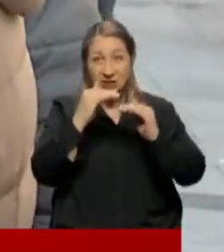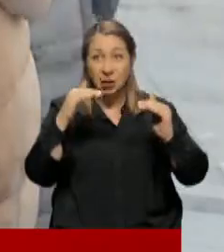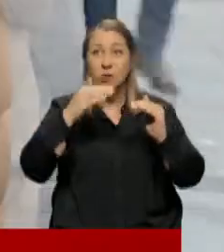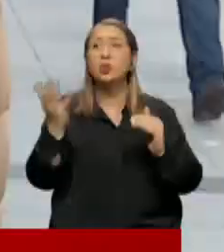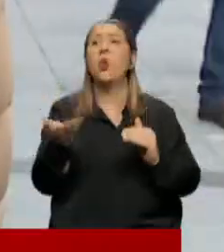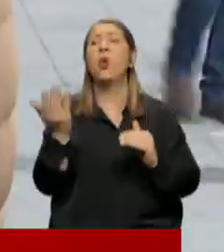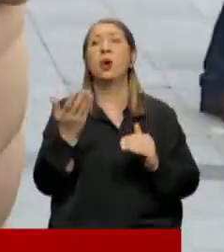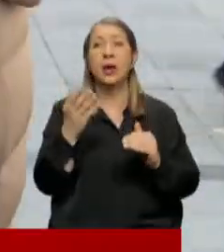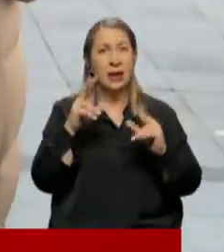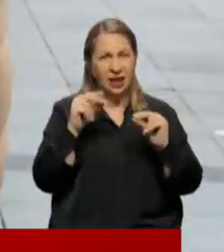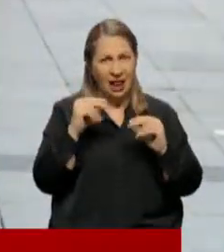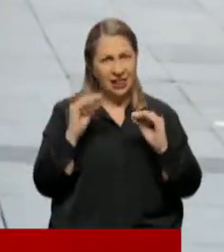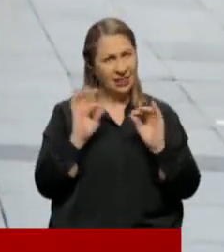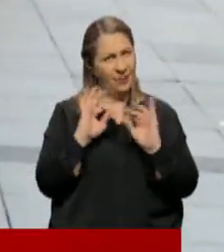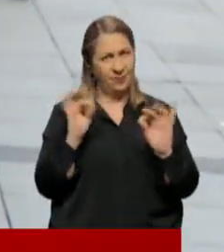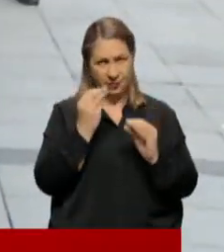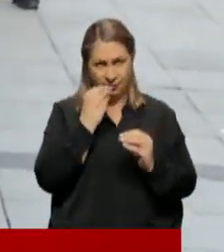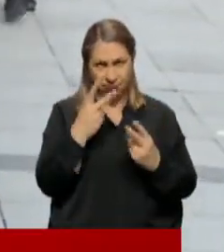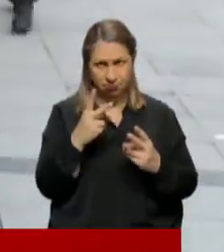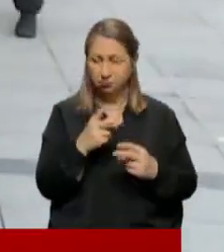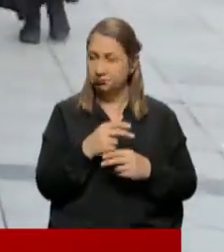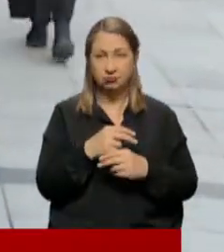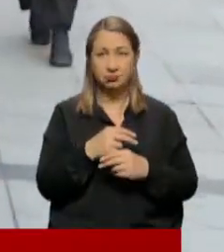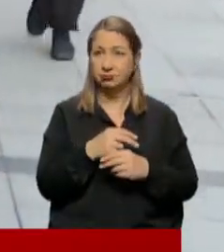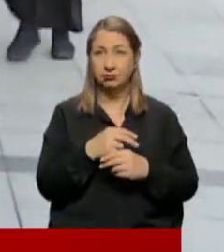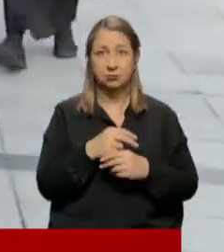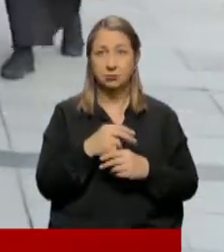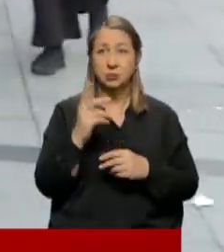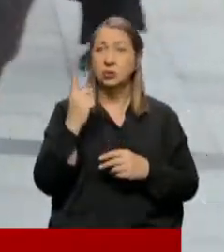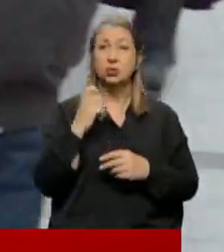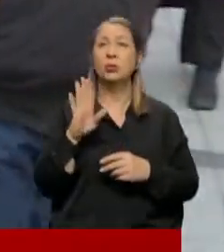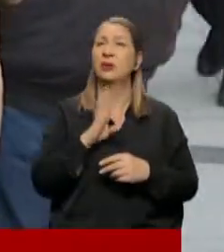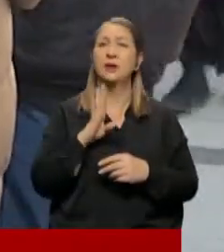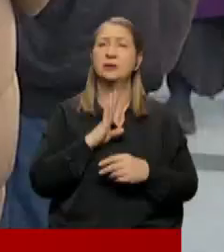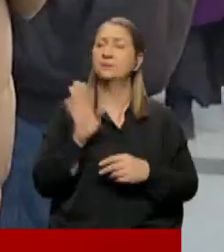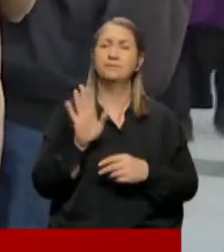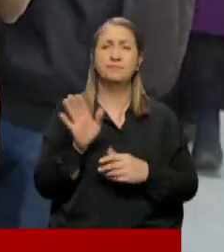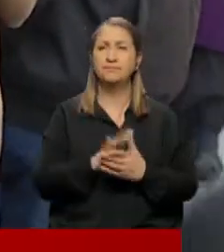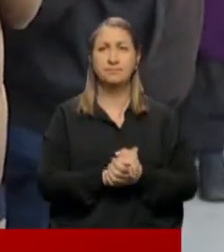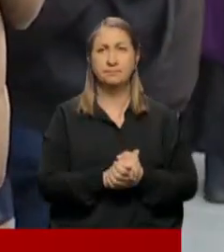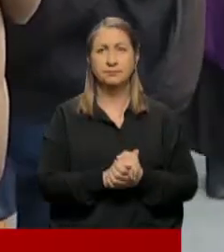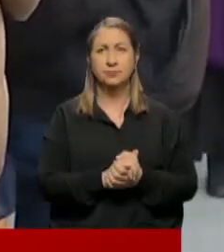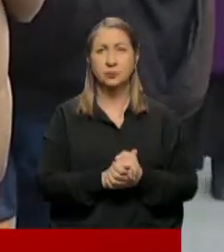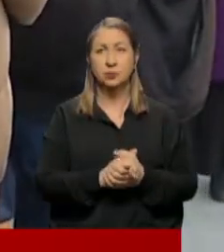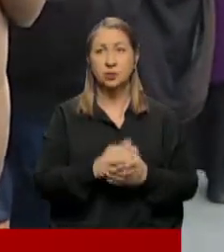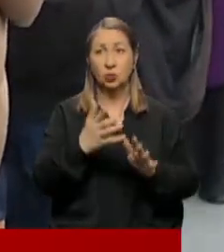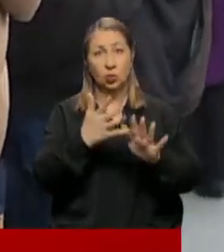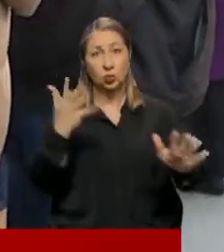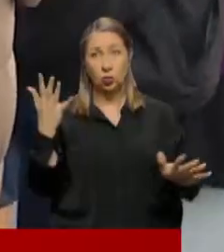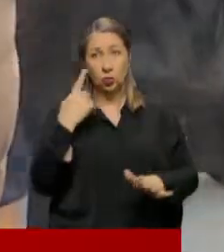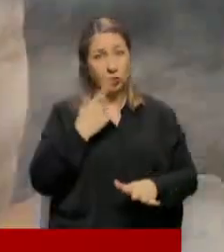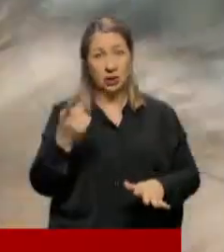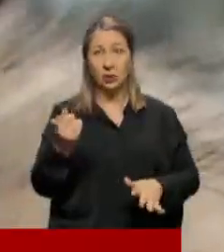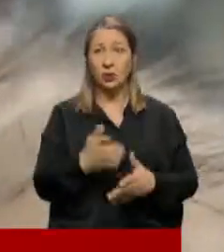sucuk yeterli ve dengeli beslenme biliyor musun Hayır çok sorulan bu kuyruk